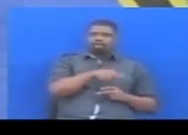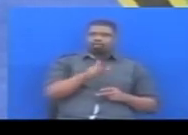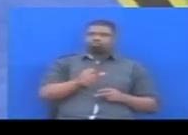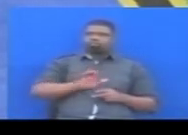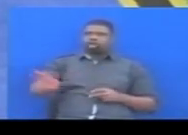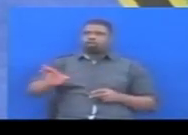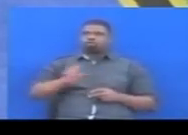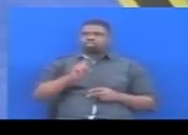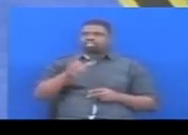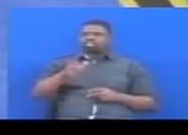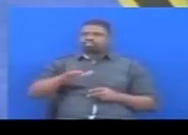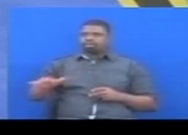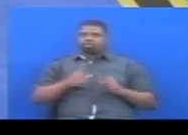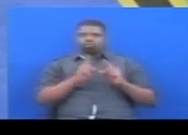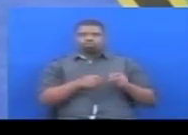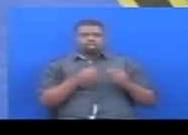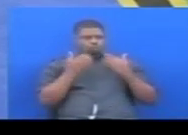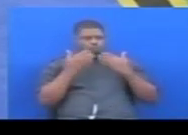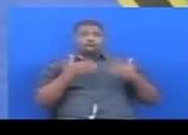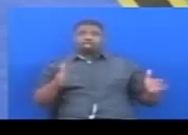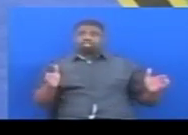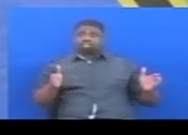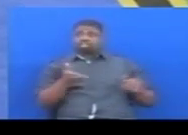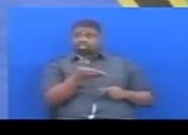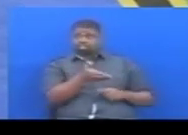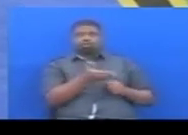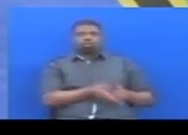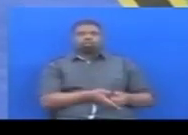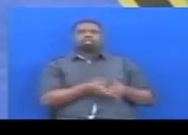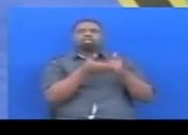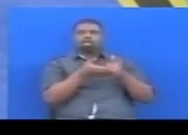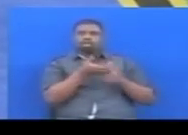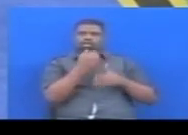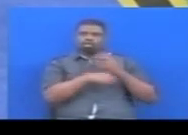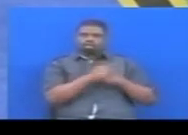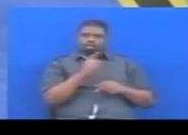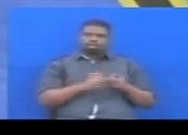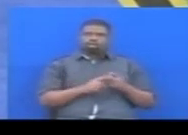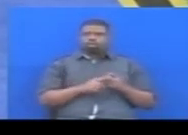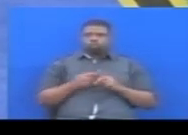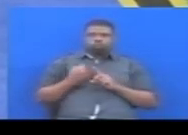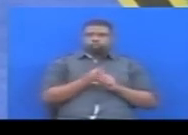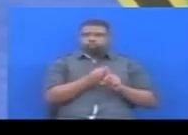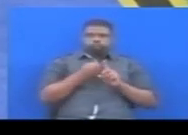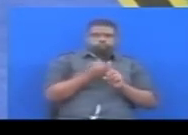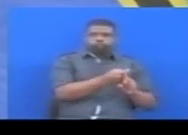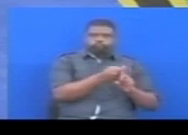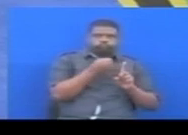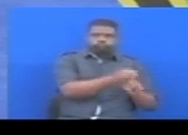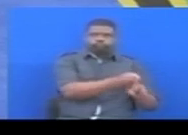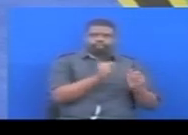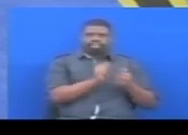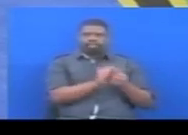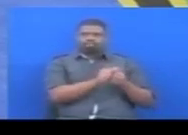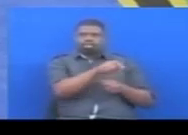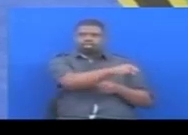wabara, ili kuwe na uwazi na tusaidiane katika usukumaji wa jambo hili. hilo la